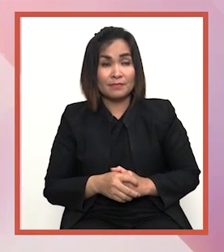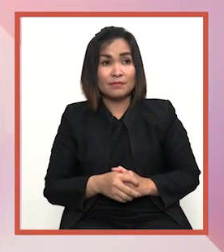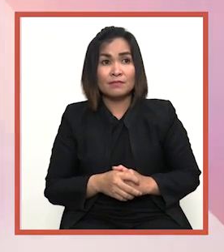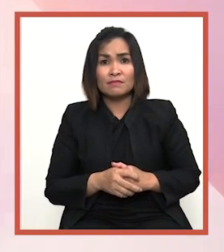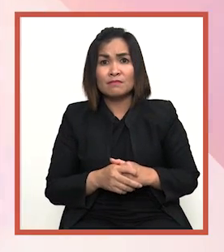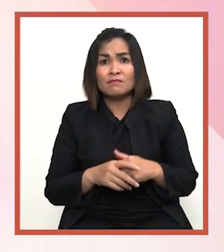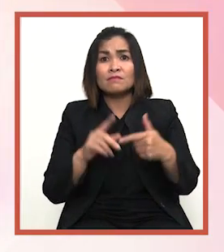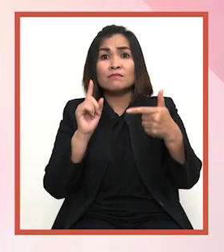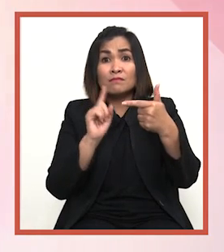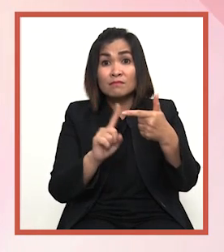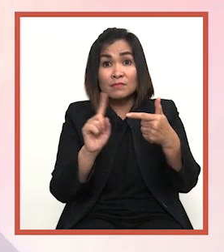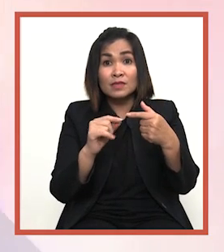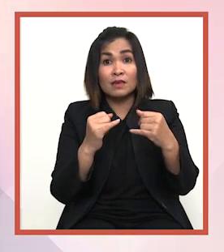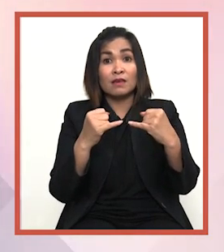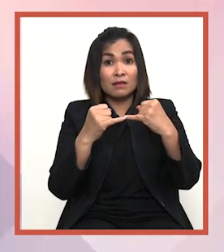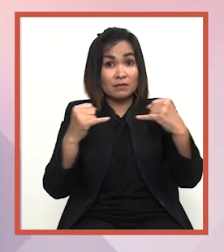ส่วนที่2สายป้องกัน